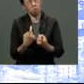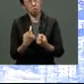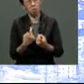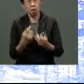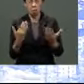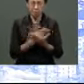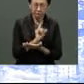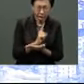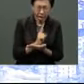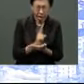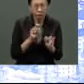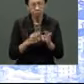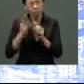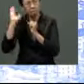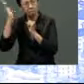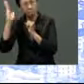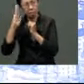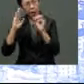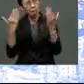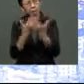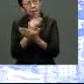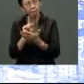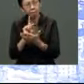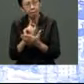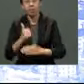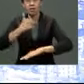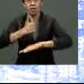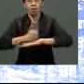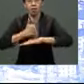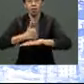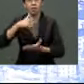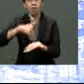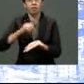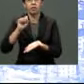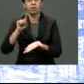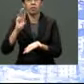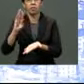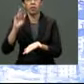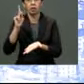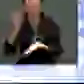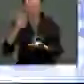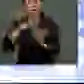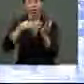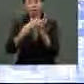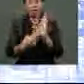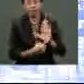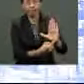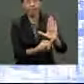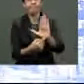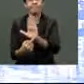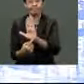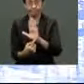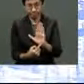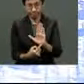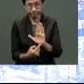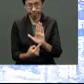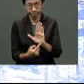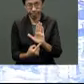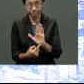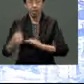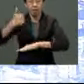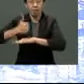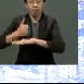างไรนะครับนำเรียนนะครับท่านผอ.สบค.ก็ได้ให้นโยบายมานะครับเป็นบัญชามาว่